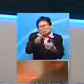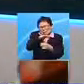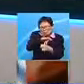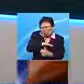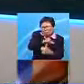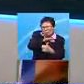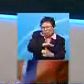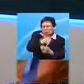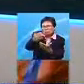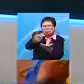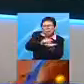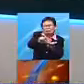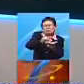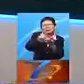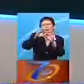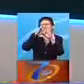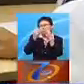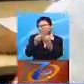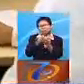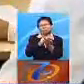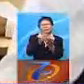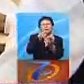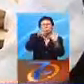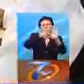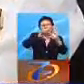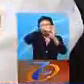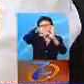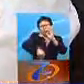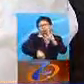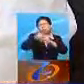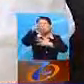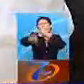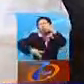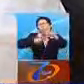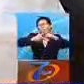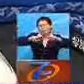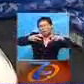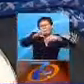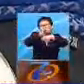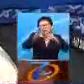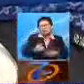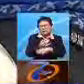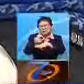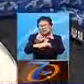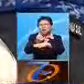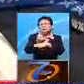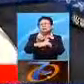terhadap pendapatan isi rumah kejatuhan harga minyak mentah dunia Telah menyebabkan ramai pekerja